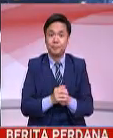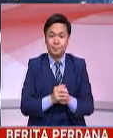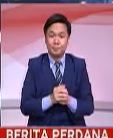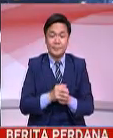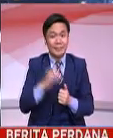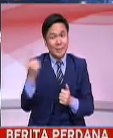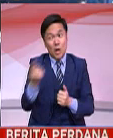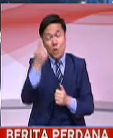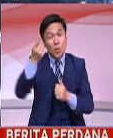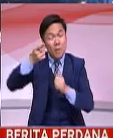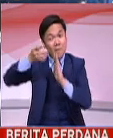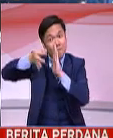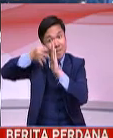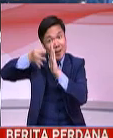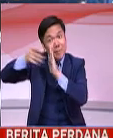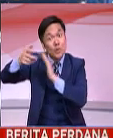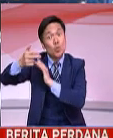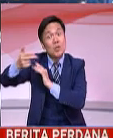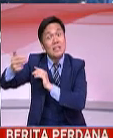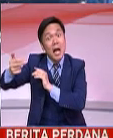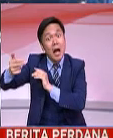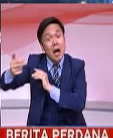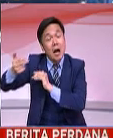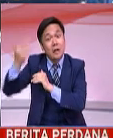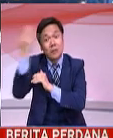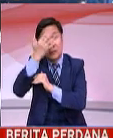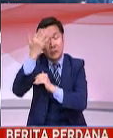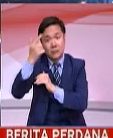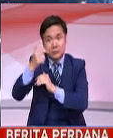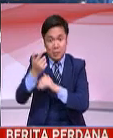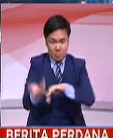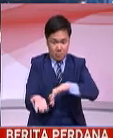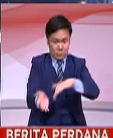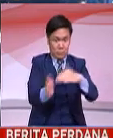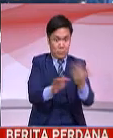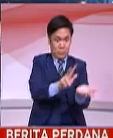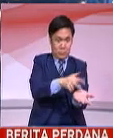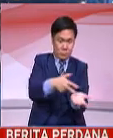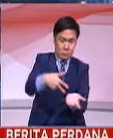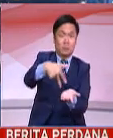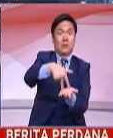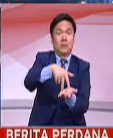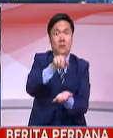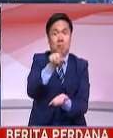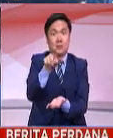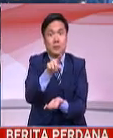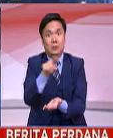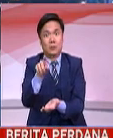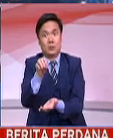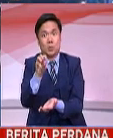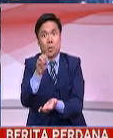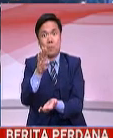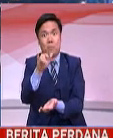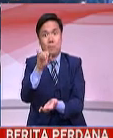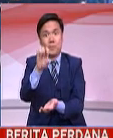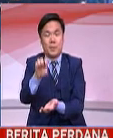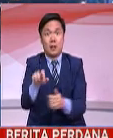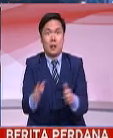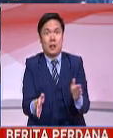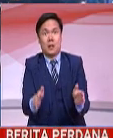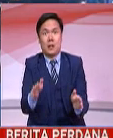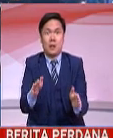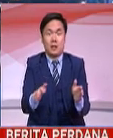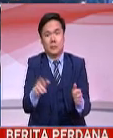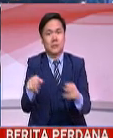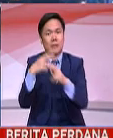Baik, sebuah lagi filem seram Indonesia yang membawa genre mayat hidup atau zombie kini ditayangkan di Malaysia. Filem